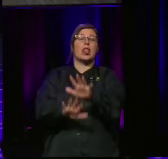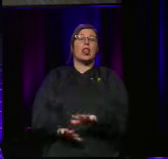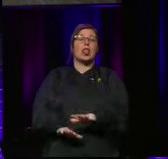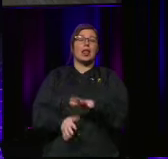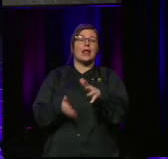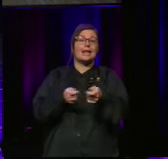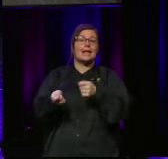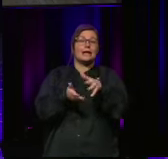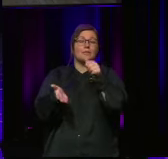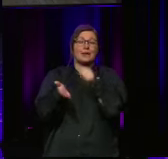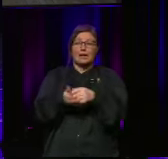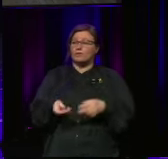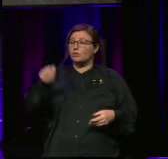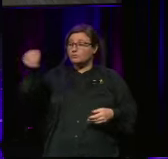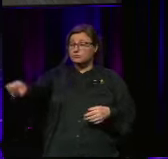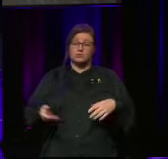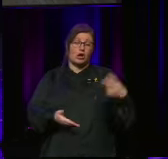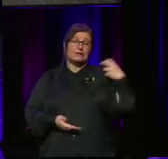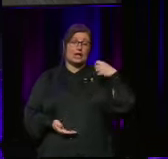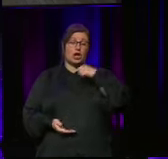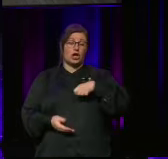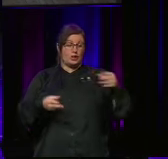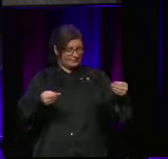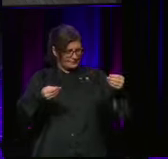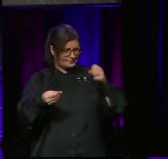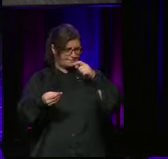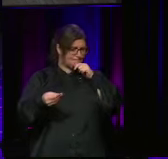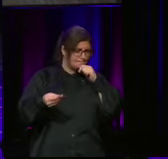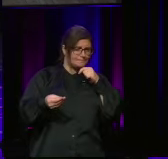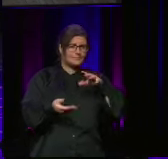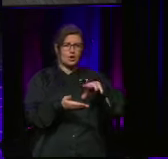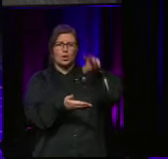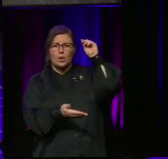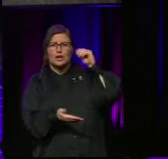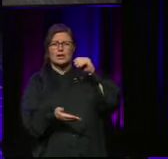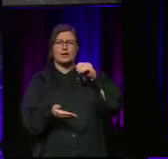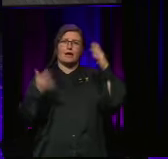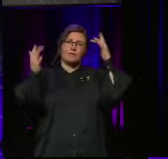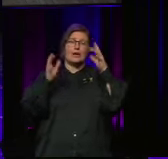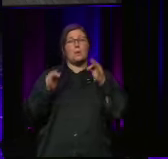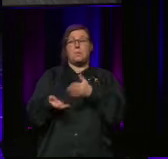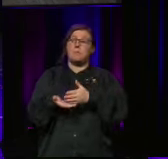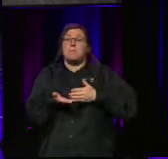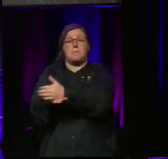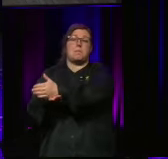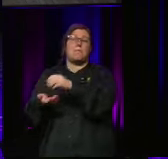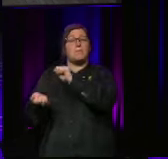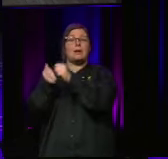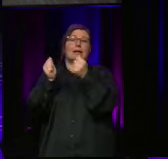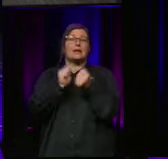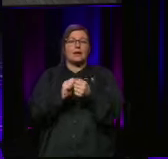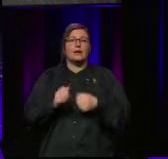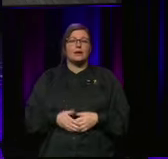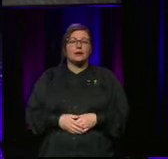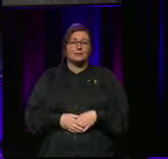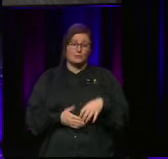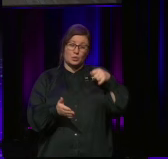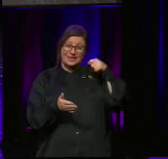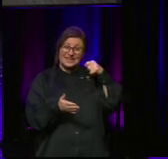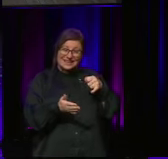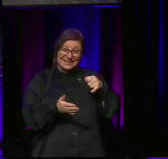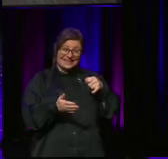och genomföra den politik som regeringen har bestämt. Och i det utrymmet så finns det ju